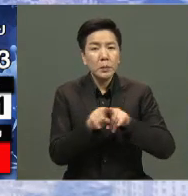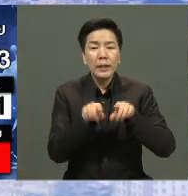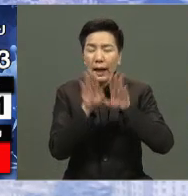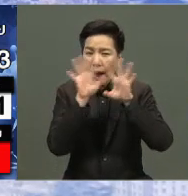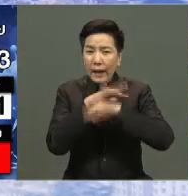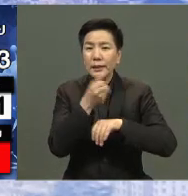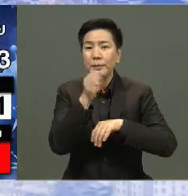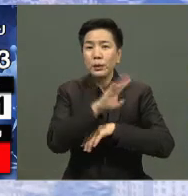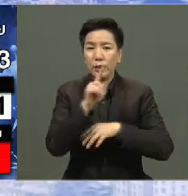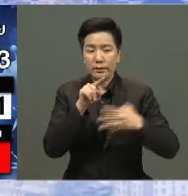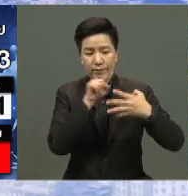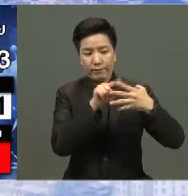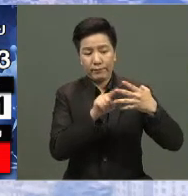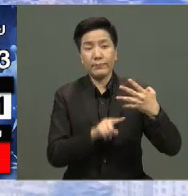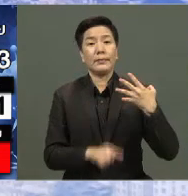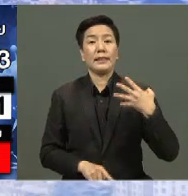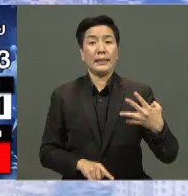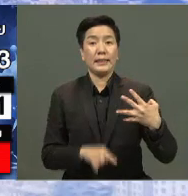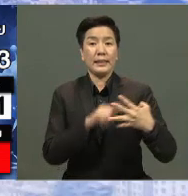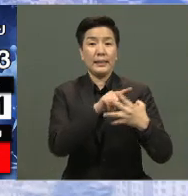เนี่ยนะครับอันนี้มีความต้องการอยู่ประมาณสักสามหมื่นคนรวมผู้ที่เข้ามารับการรักษานะครับอาจจะดูแลสุขภาพนี่นั่นแล้วก็อยู่ในโรงพยาบาลมาตรฐานพอๆกันในเรื่องของเอ่อสเตโคนันทีของเราก็จะไม่4กลุ่มนี้